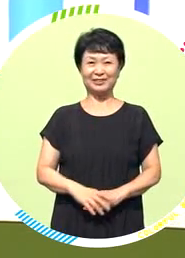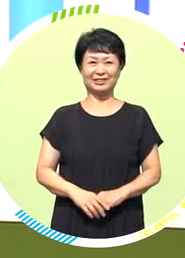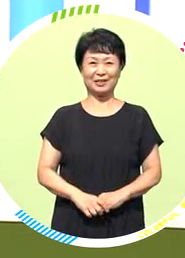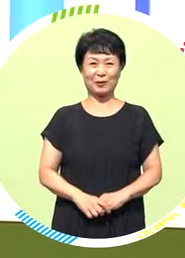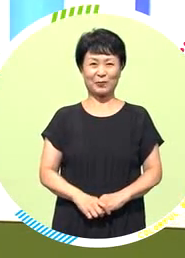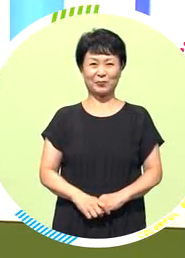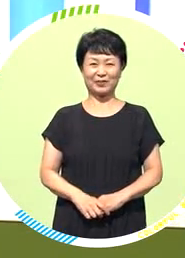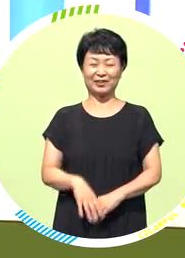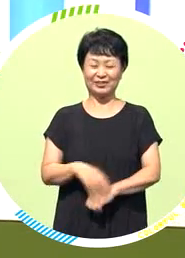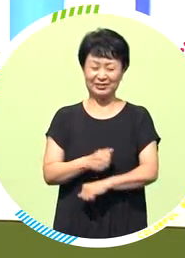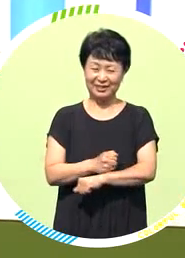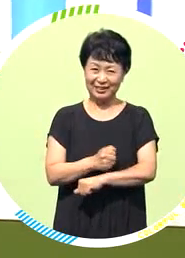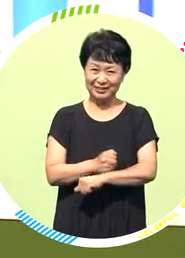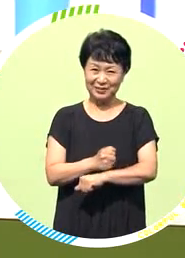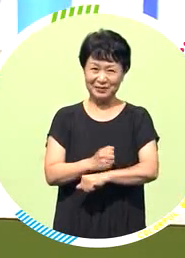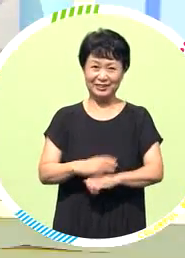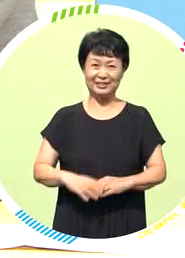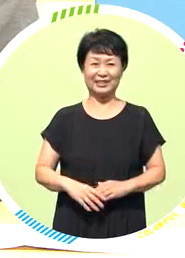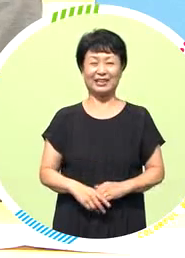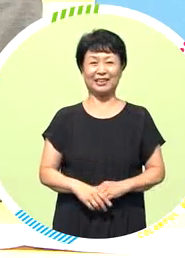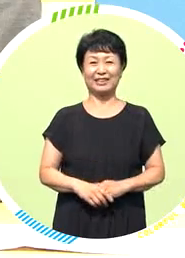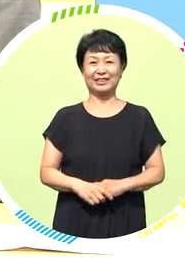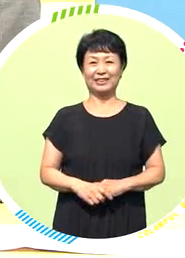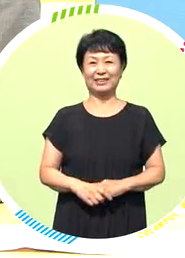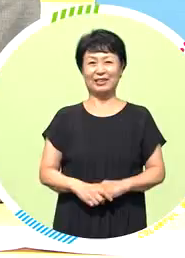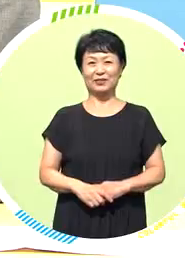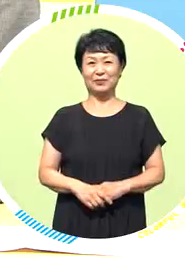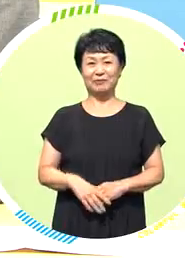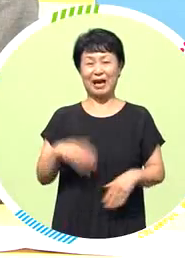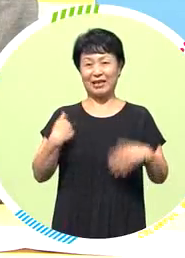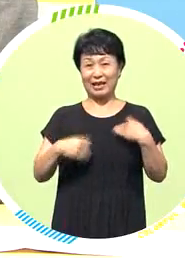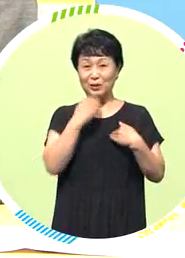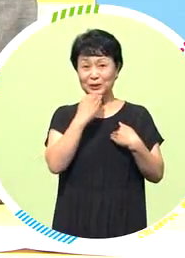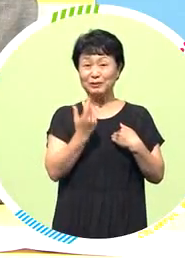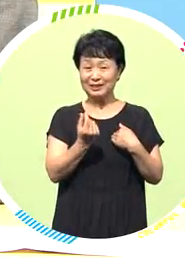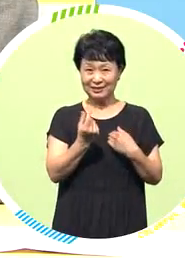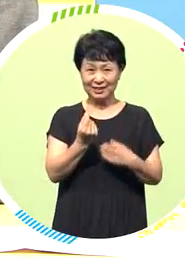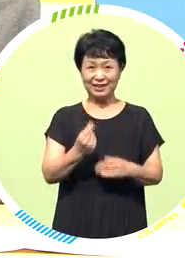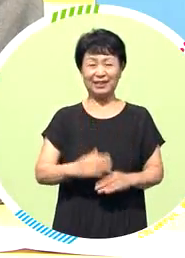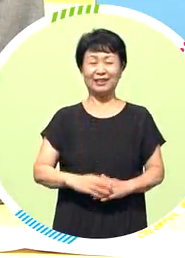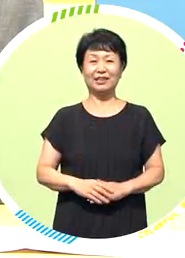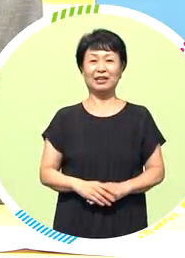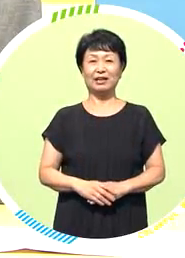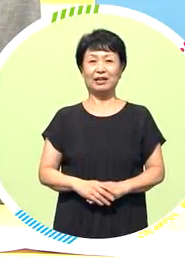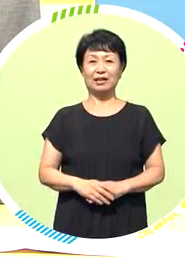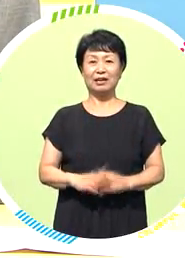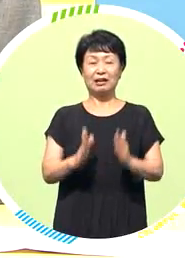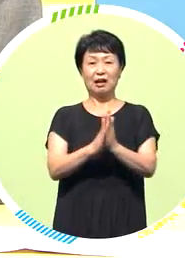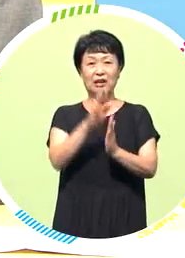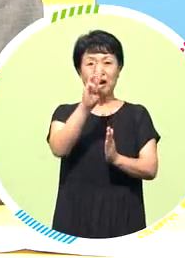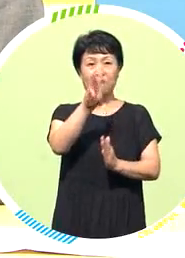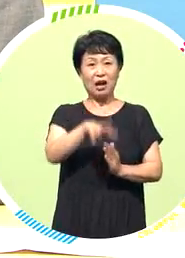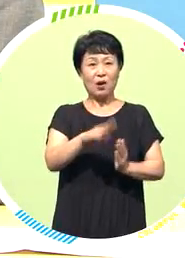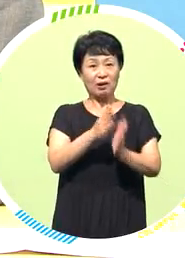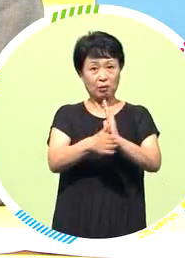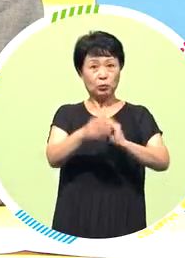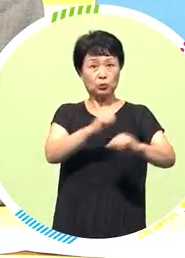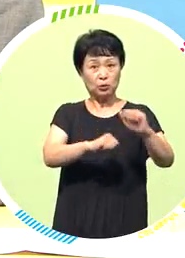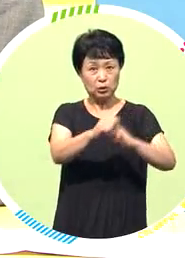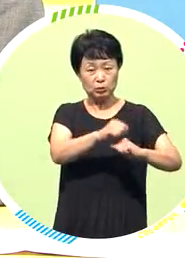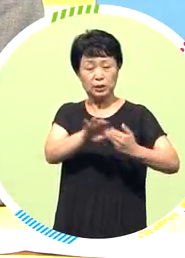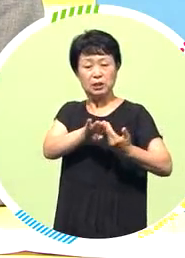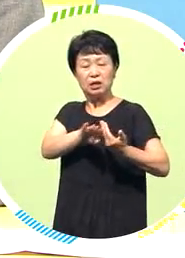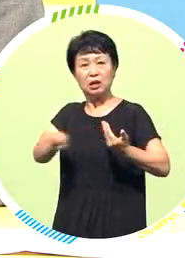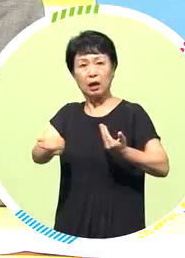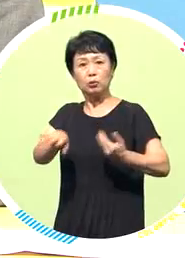としてる。 戦いが、 いや私たちも、ね、楽しみで仕方がないんですけれども、うん、あの県の取り組み以外にも意外なところで、ね、盛